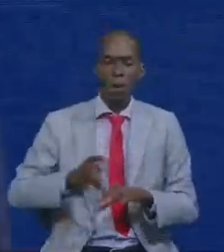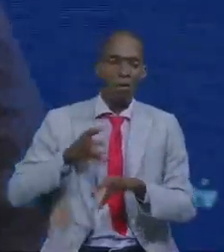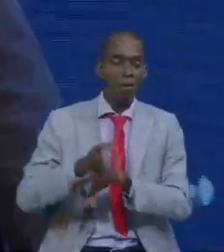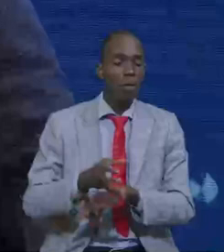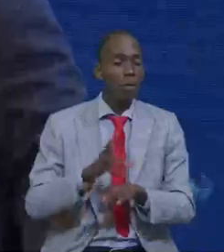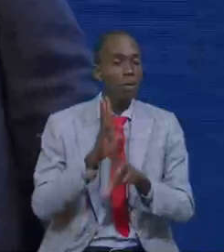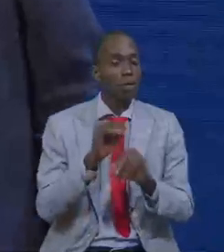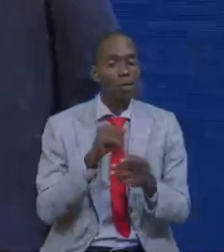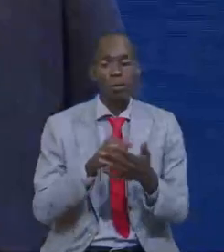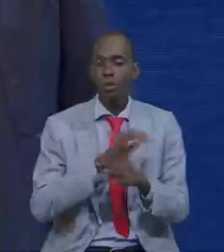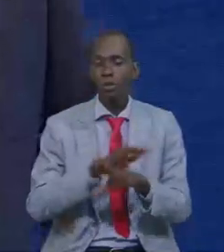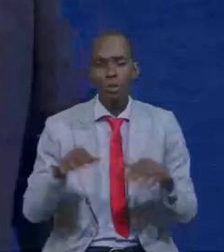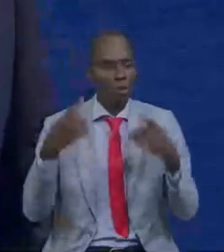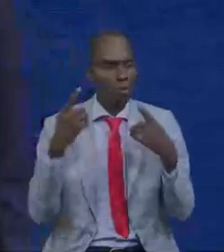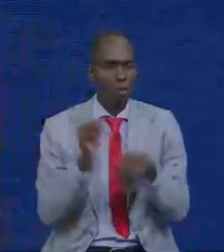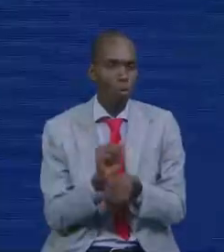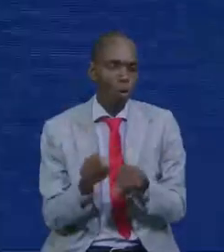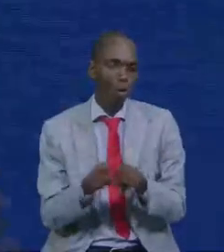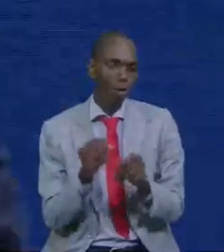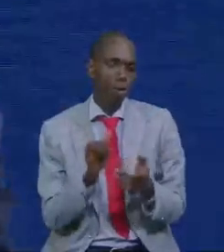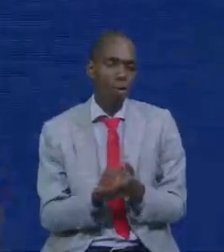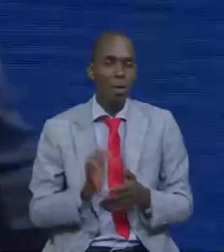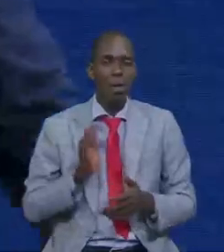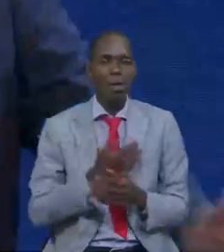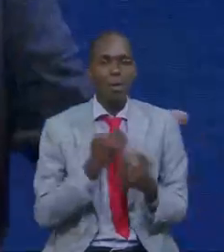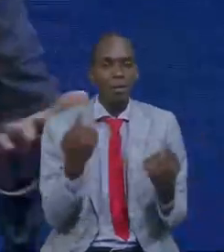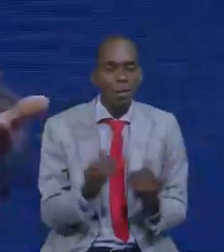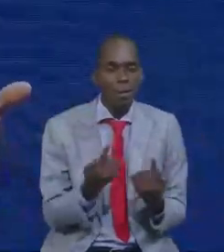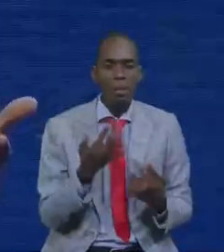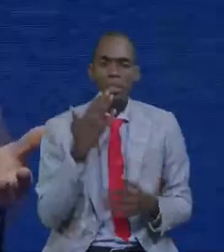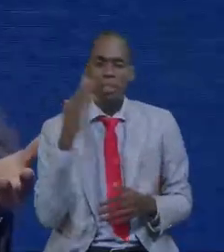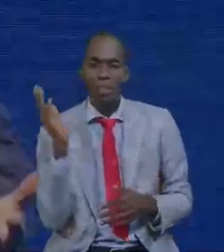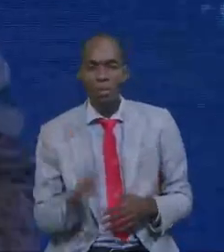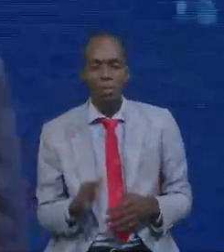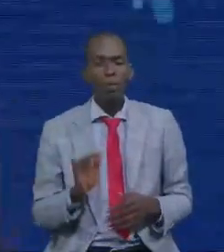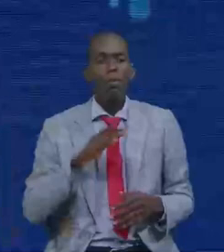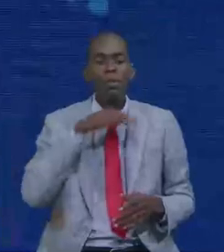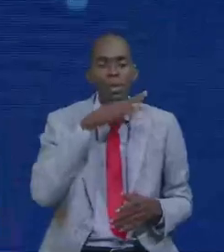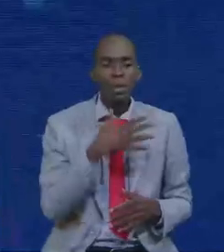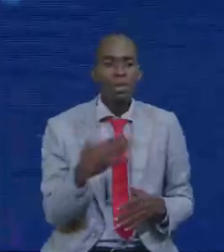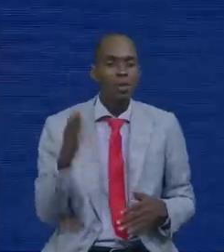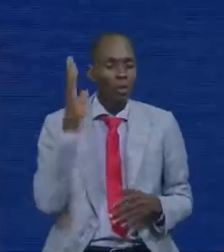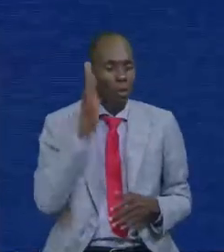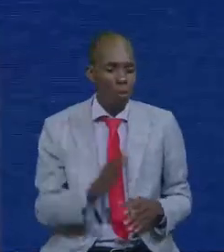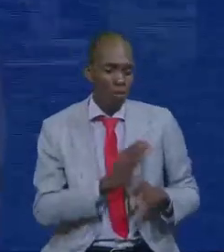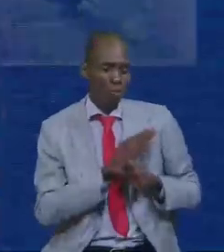péchés, nos mauvais actes, nos transgressions nous privent des bonnes choses.